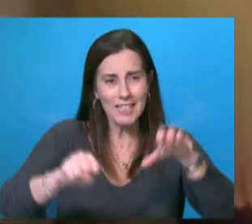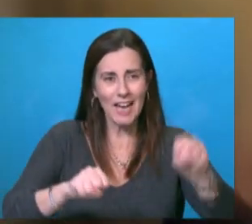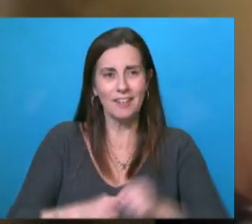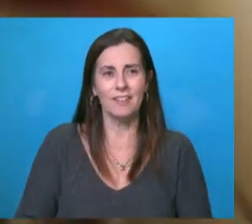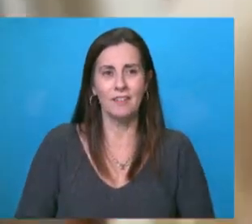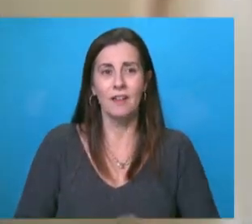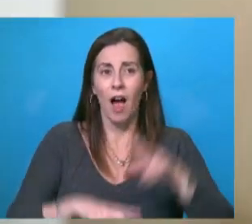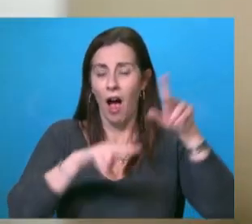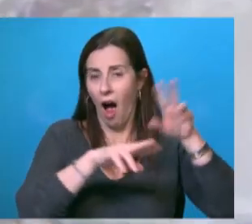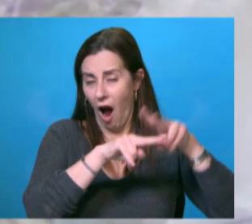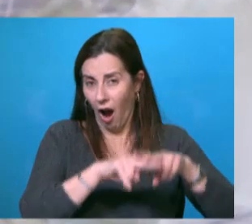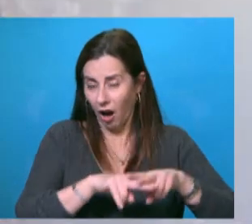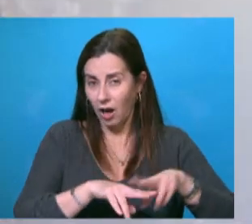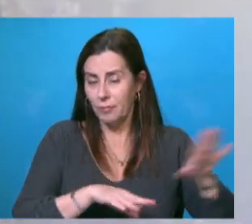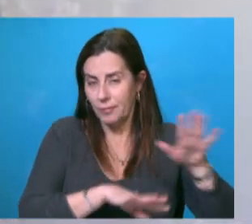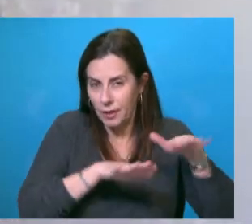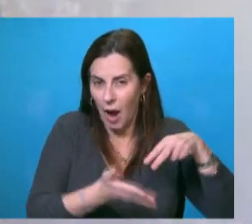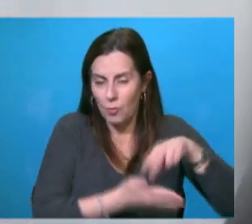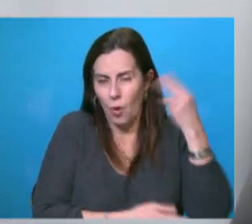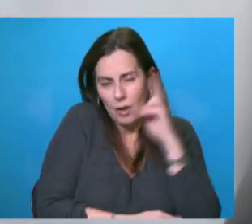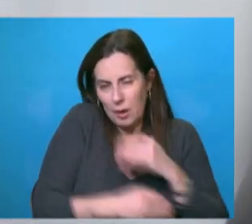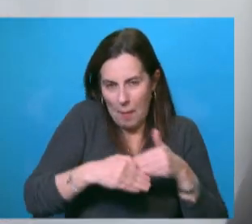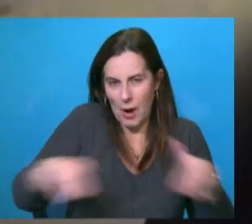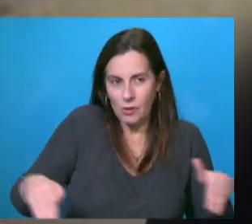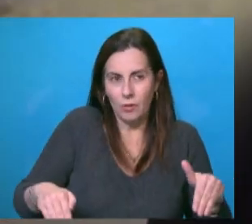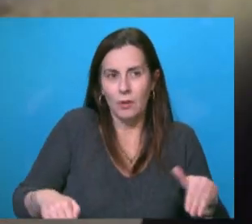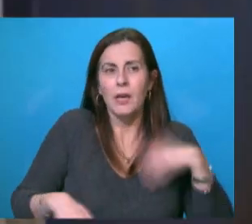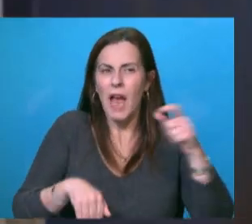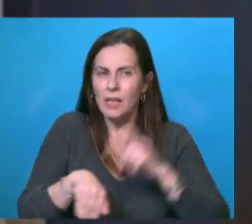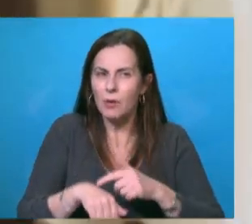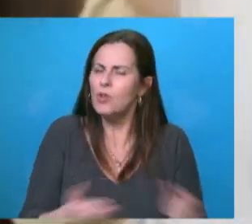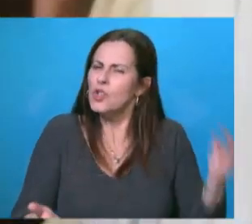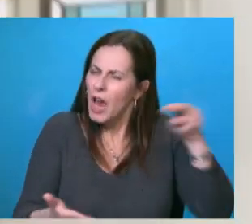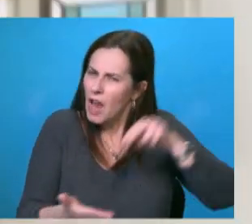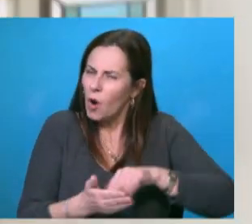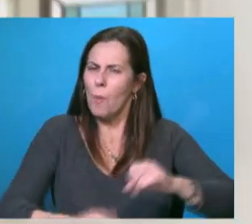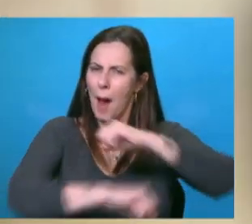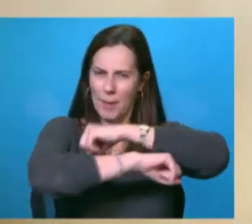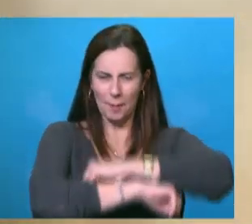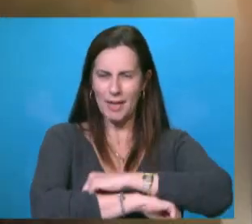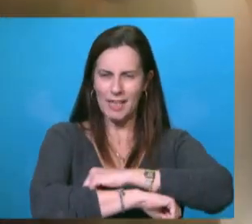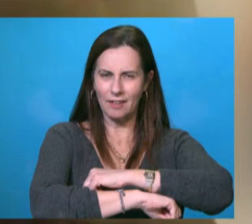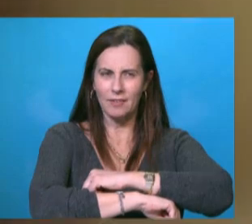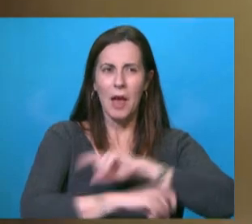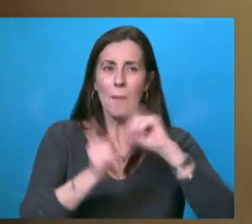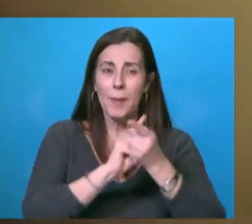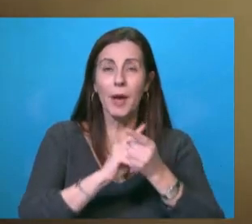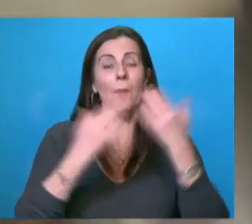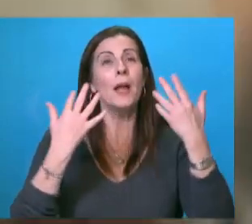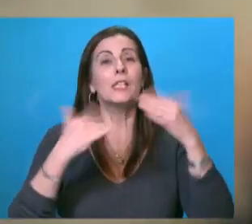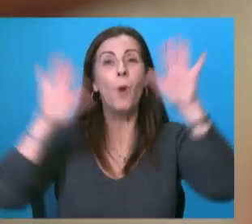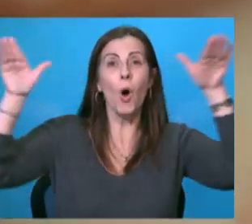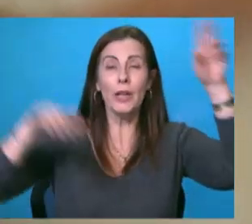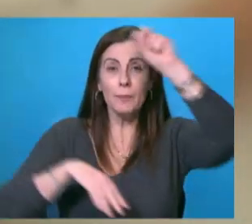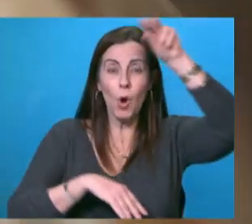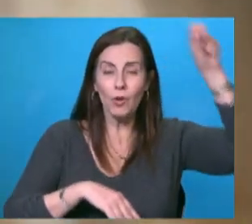אחרים יעמדו נחלמים במחסום. הגיע הזמן שנקום סוף סוף מן המרפסות, ובמקום לספור ציפורים נודדות,